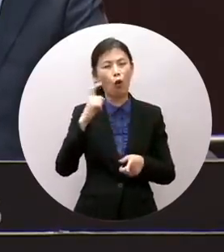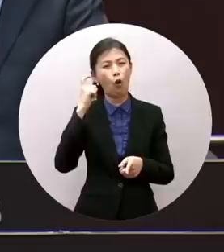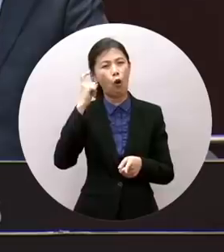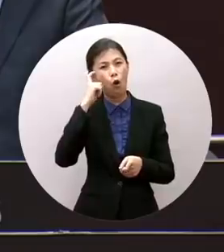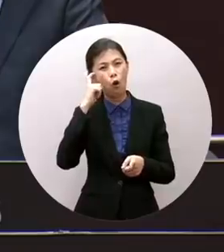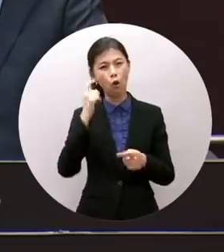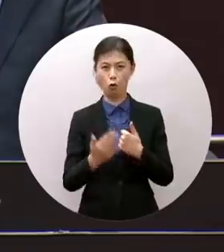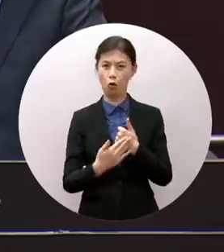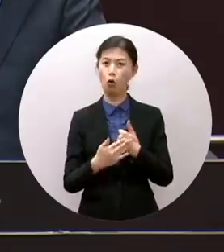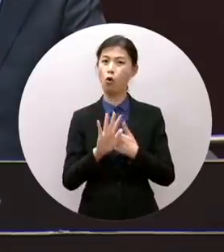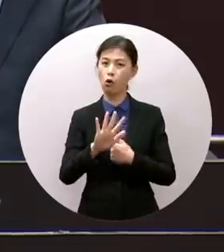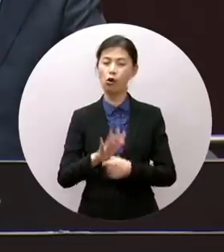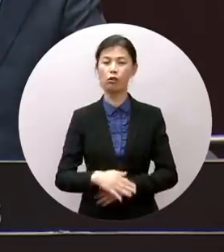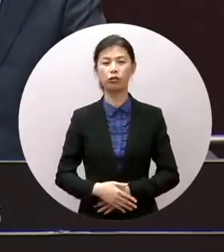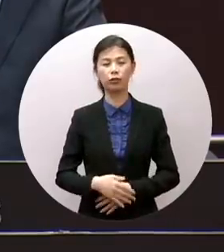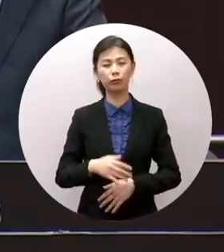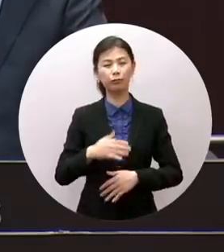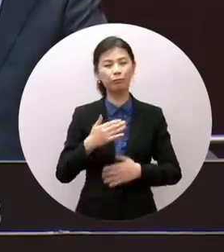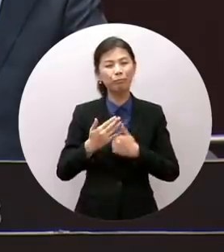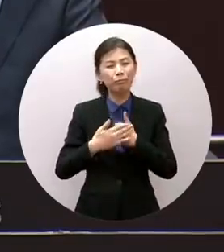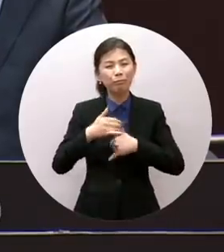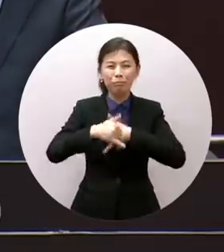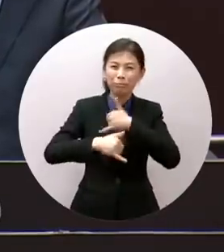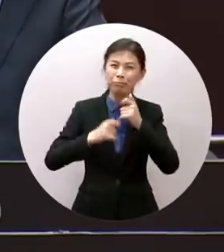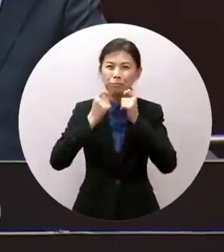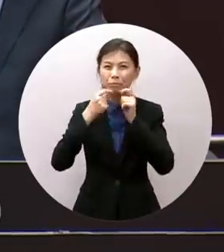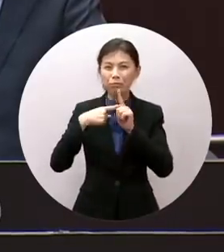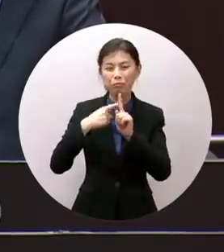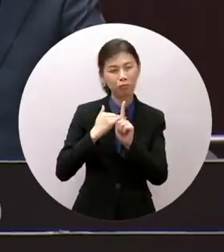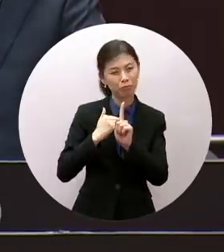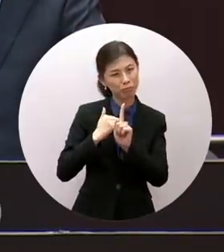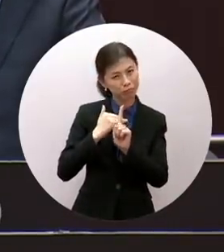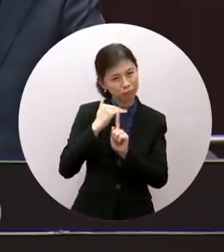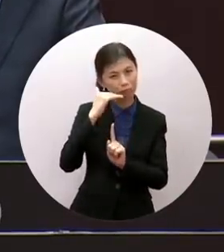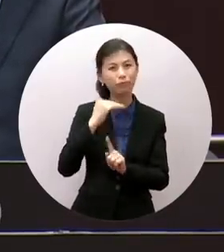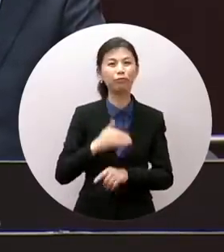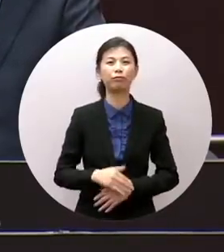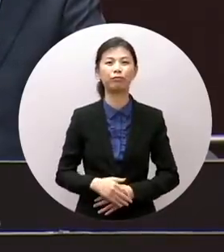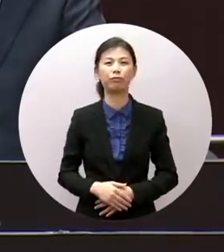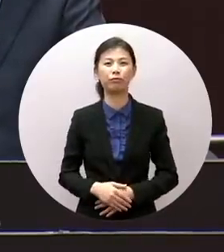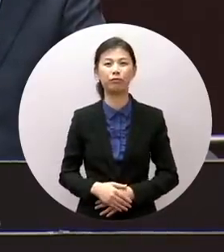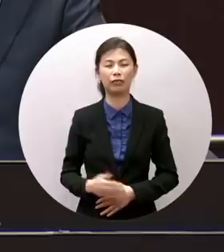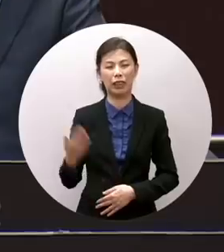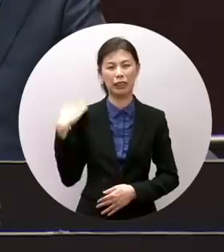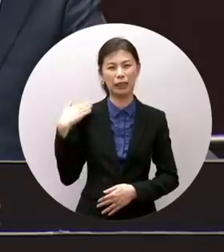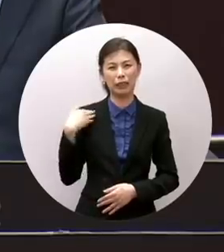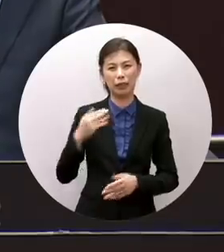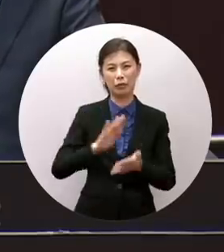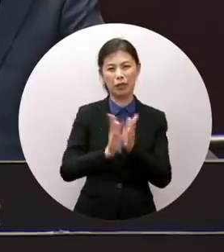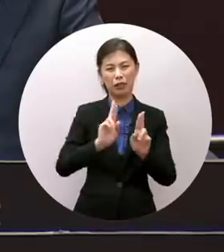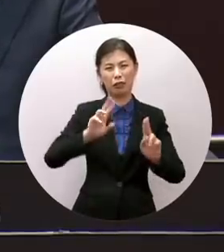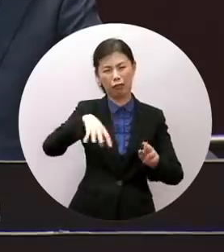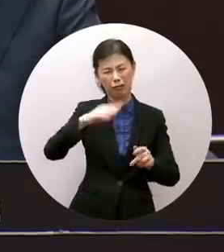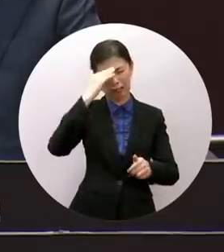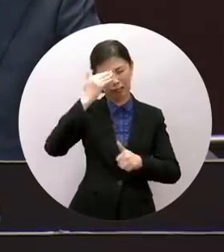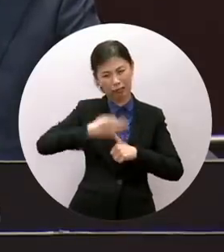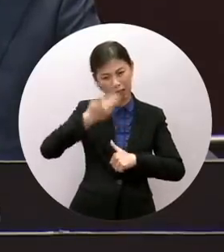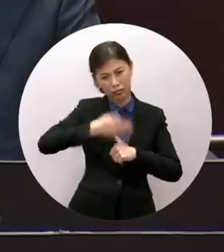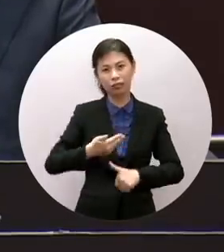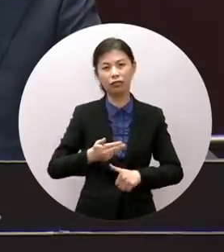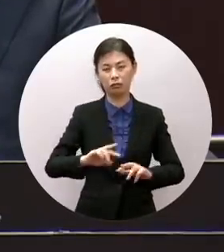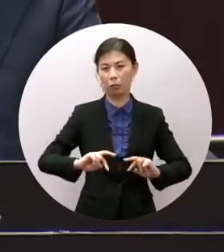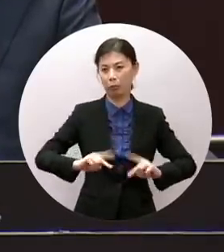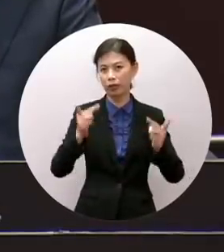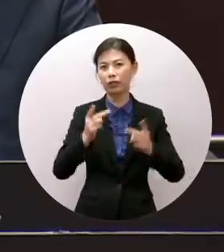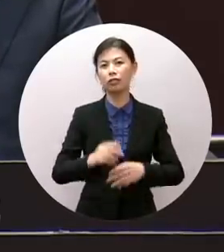咱地方会当讲伫这生活的品质过去哦，带来很大的干扰。 即我甲委员报告，我